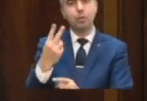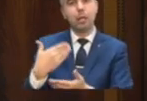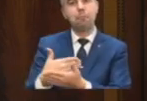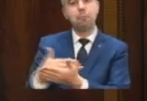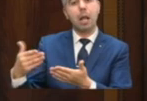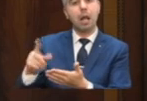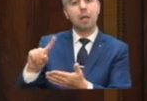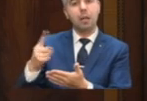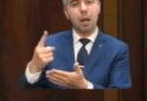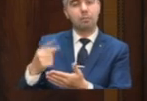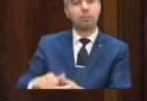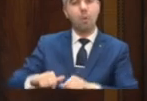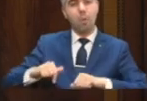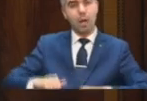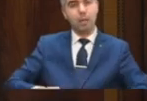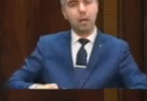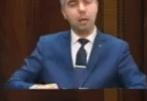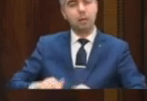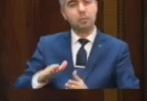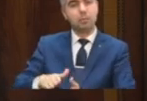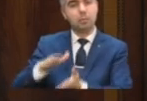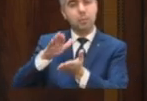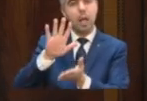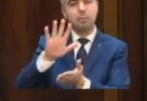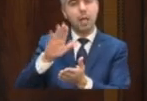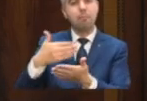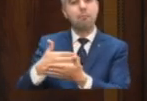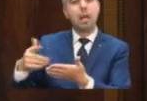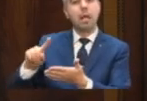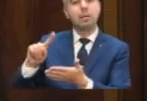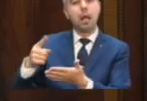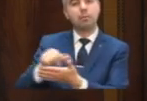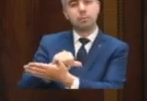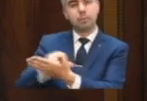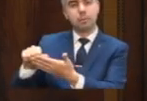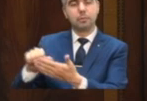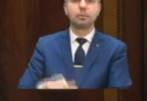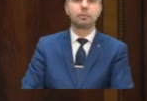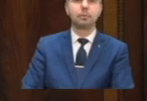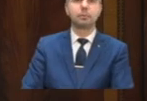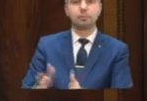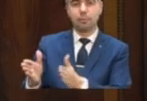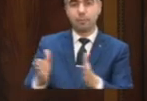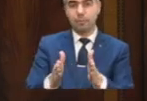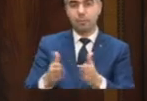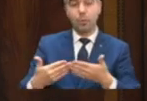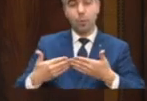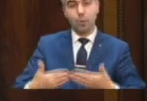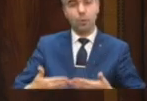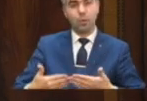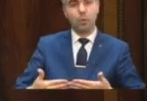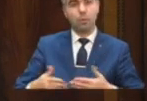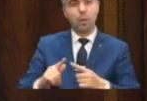اللي ساهمت فيهم الوزارة بأكثر من 5 مليار ديال الدرهم. اليوم نحن نقوم